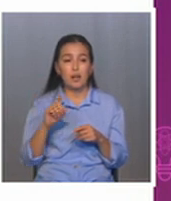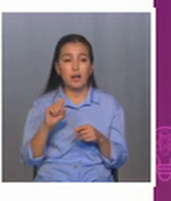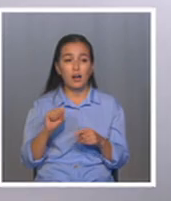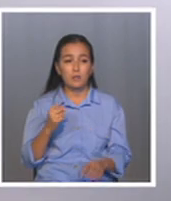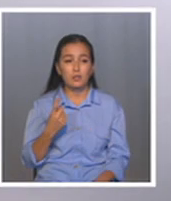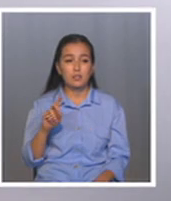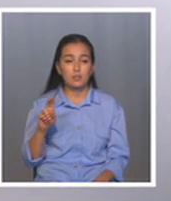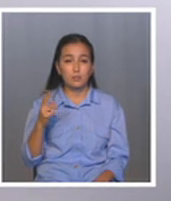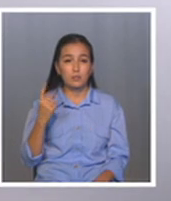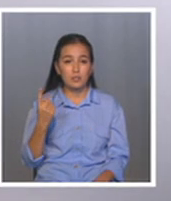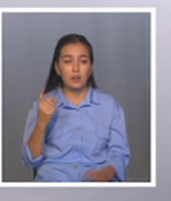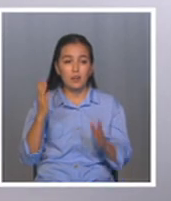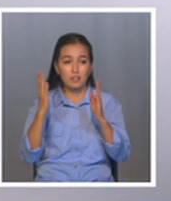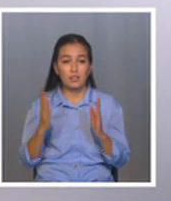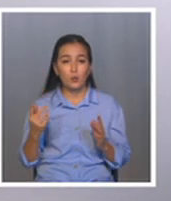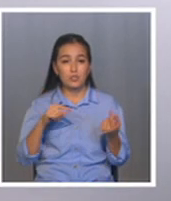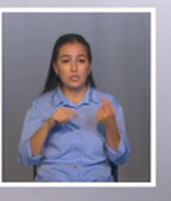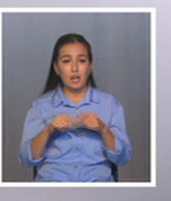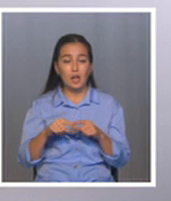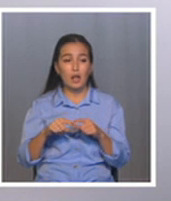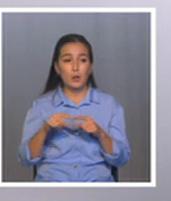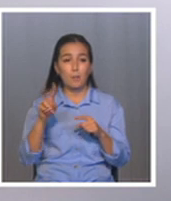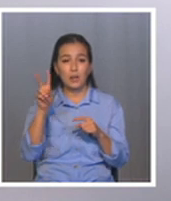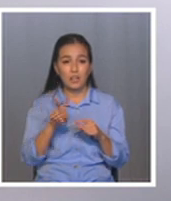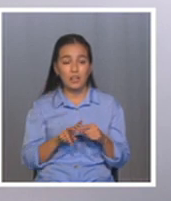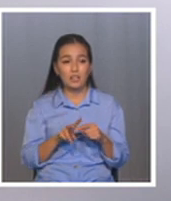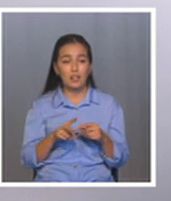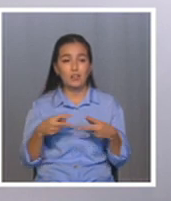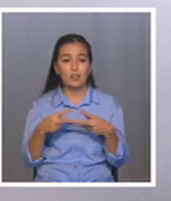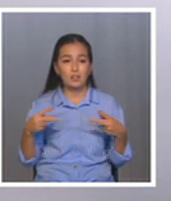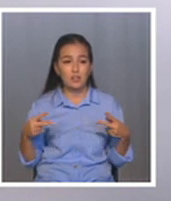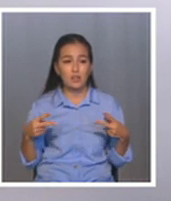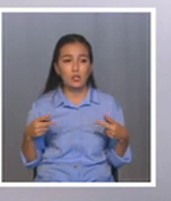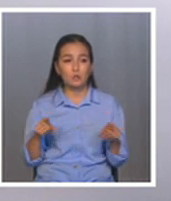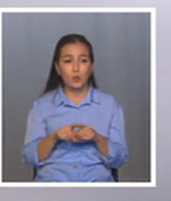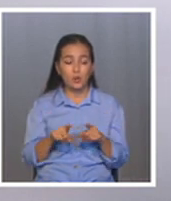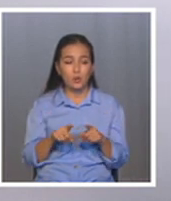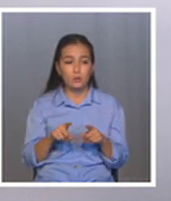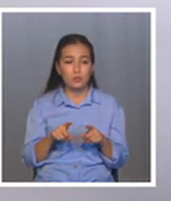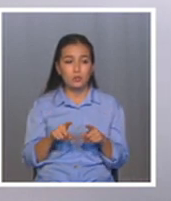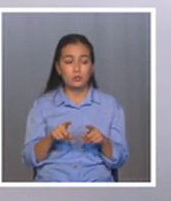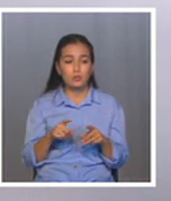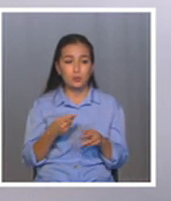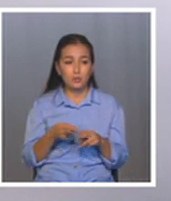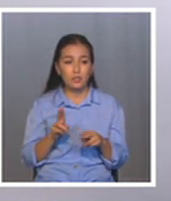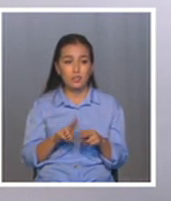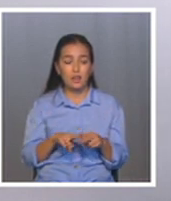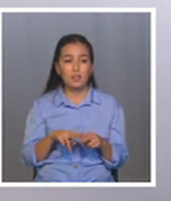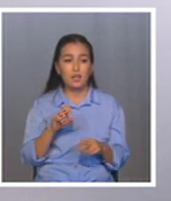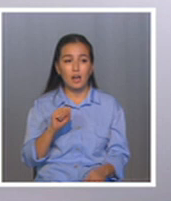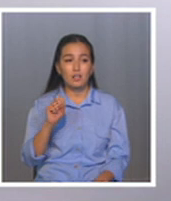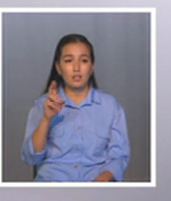да бір-біріне өзара параллель және тен. Сондықтан, а, б, бір, сыбыр,